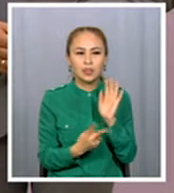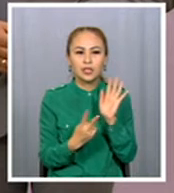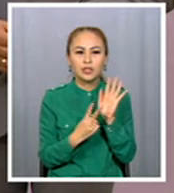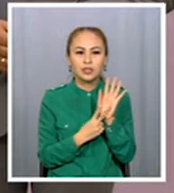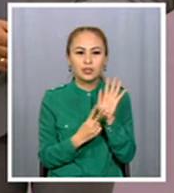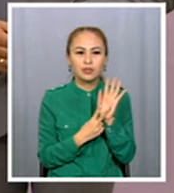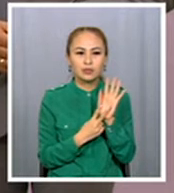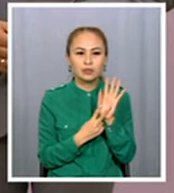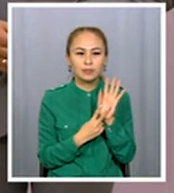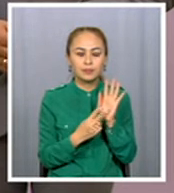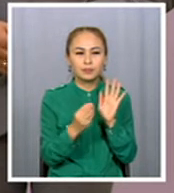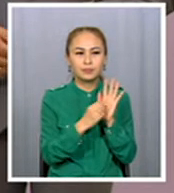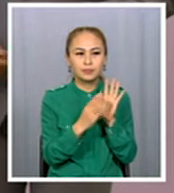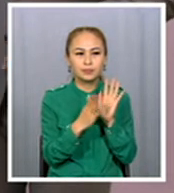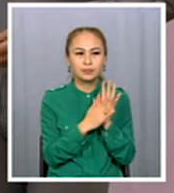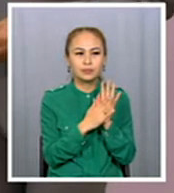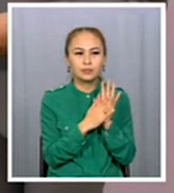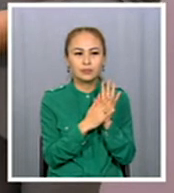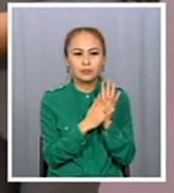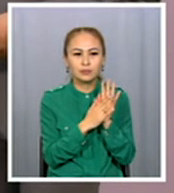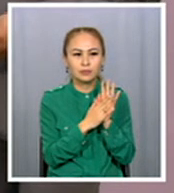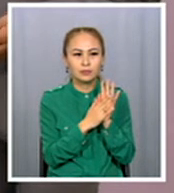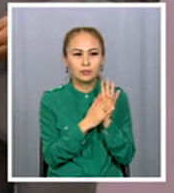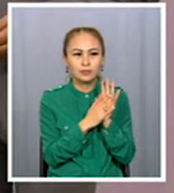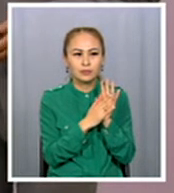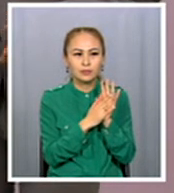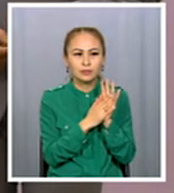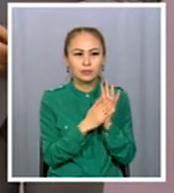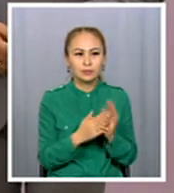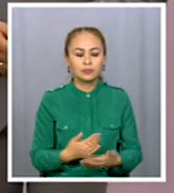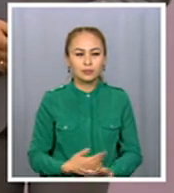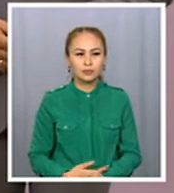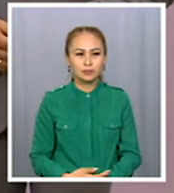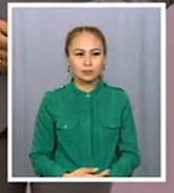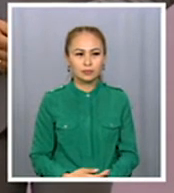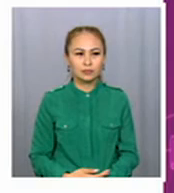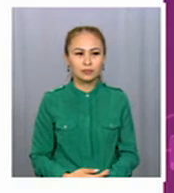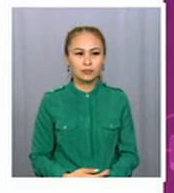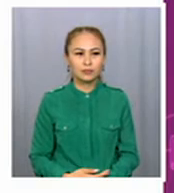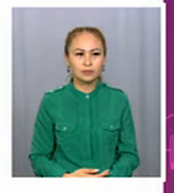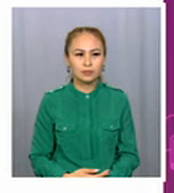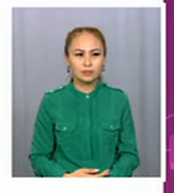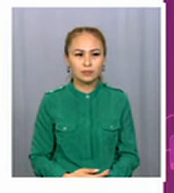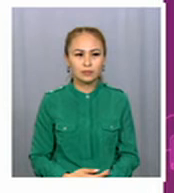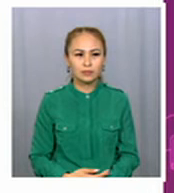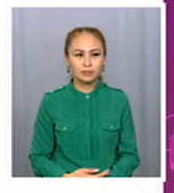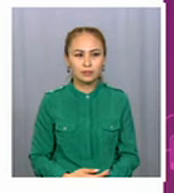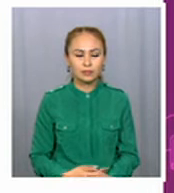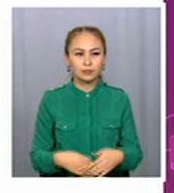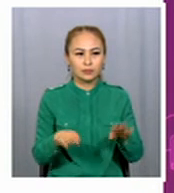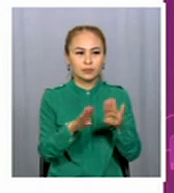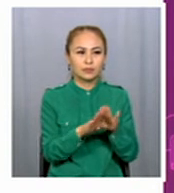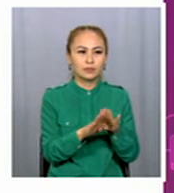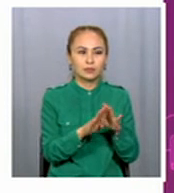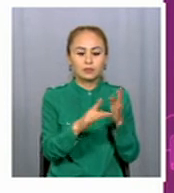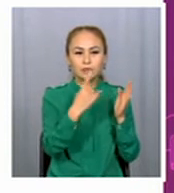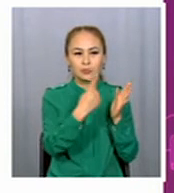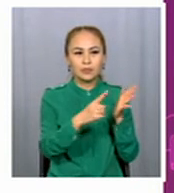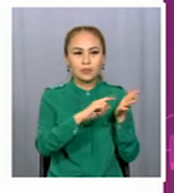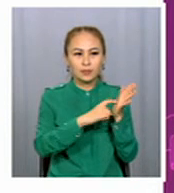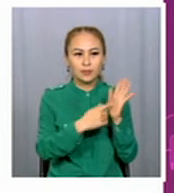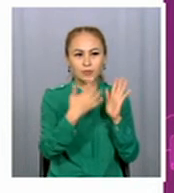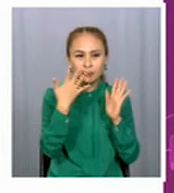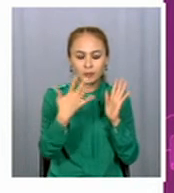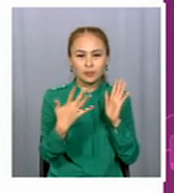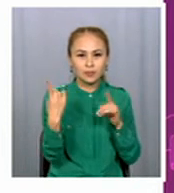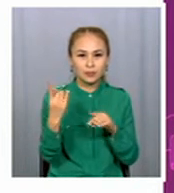болады. 17-нің 7-сін жазамыз, 1-ін ойда сақтаймыз. Сосын 5 пен 1-дің көбейтіндісін